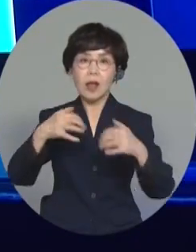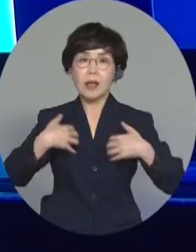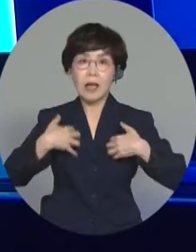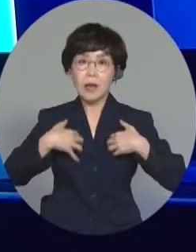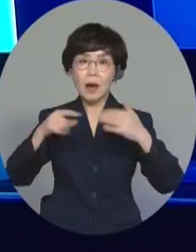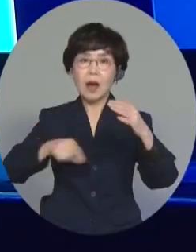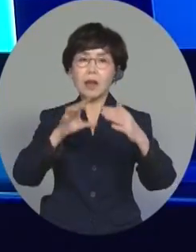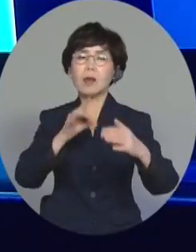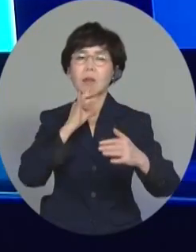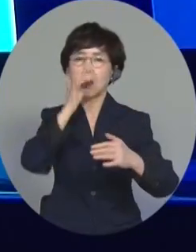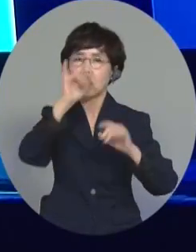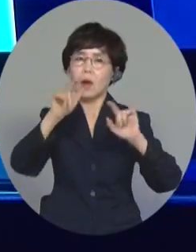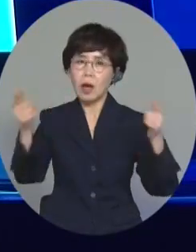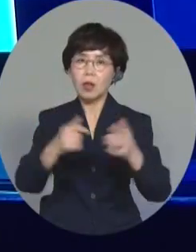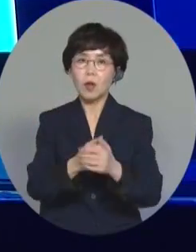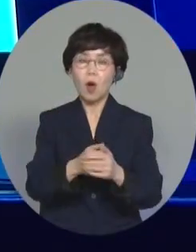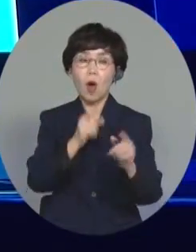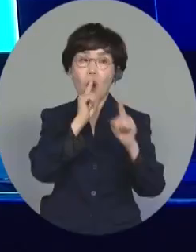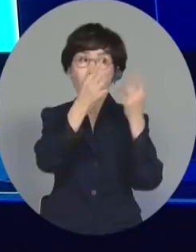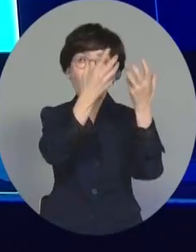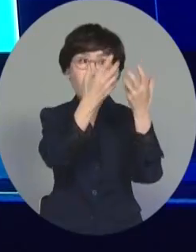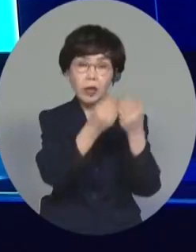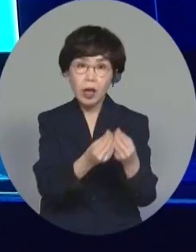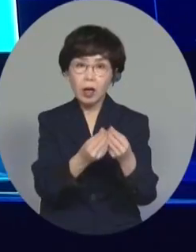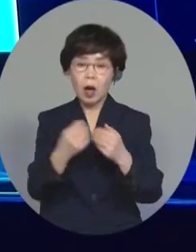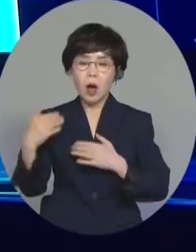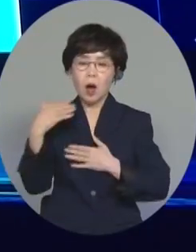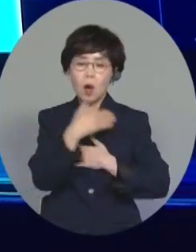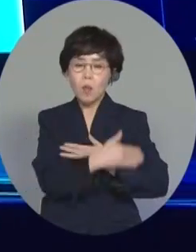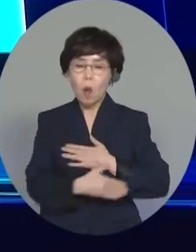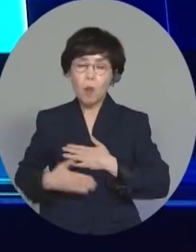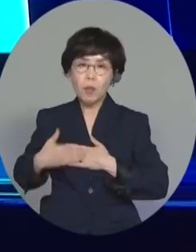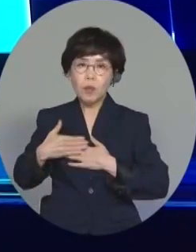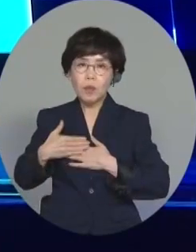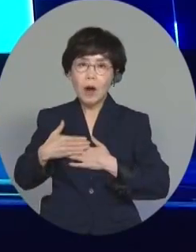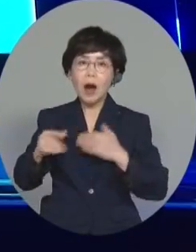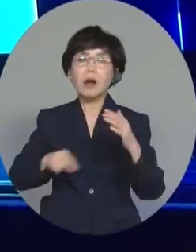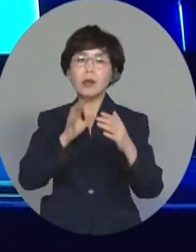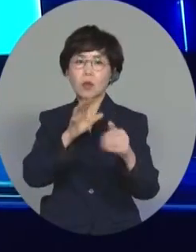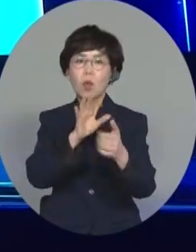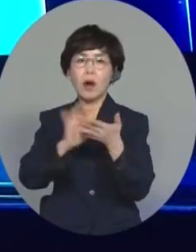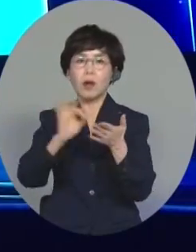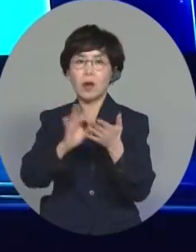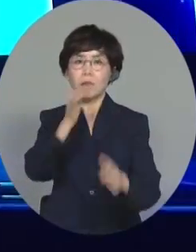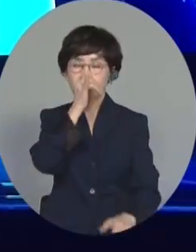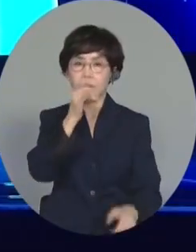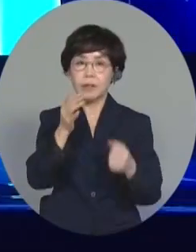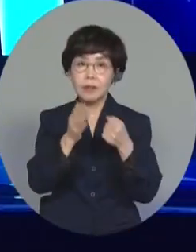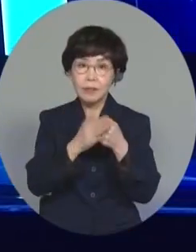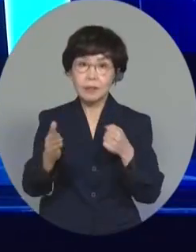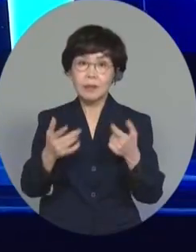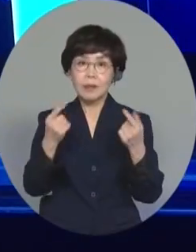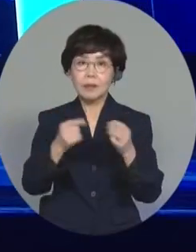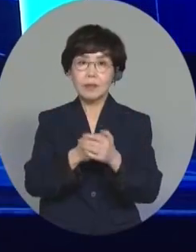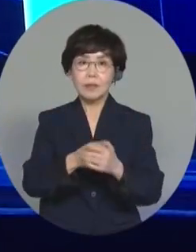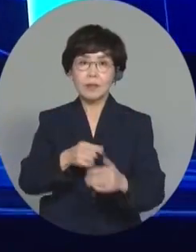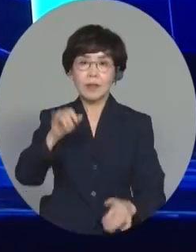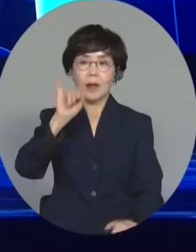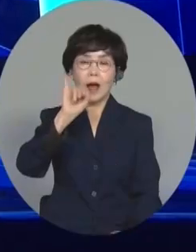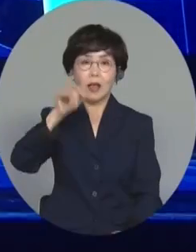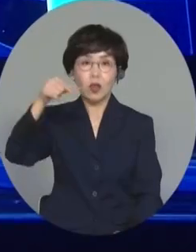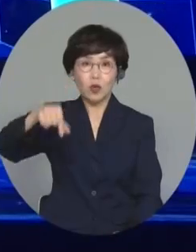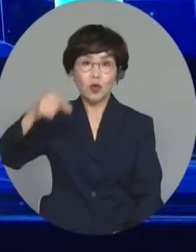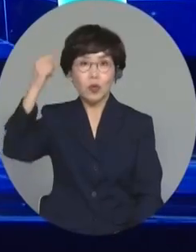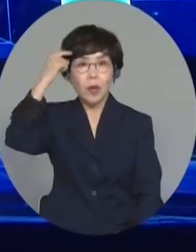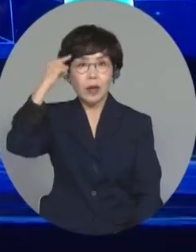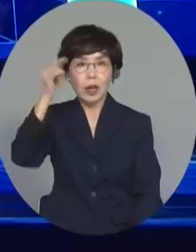가상현실에서만 존재하는 것이 아니라 언어 모델에 신체를 부여할 수도 있습니다. 그래서 이러한 지능이 있는 것뿐만이